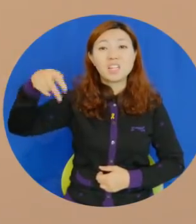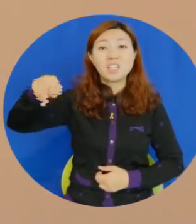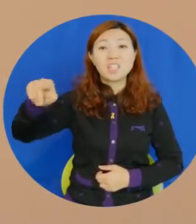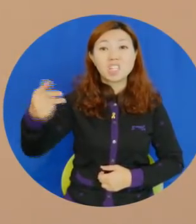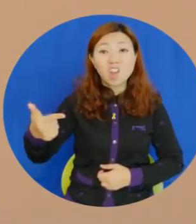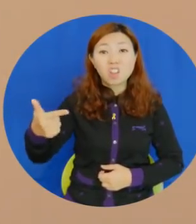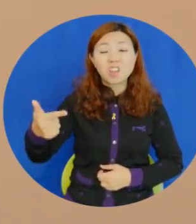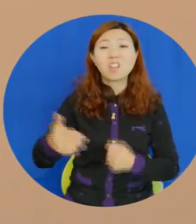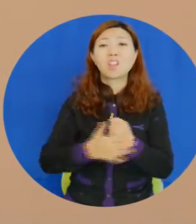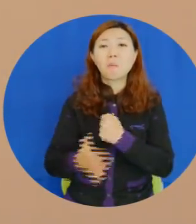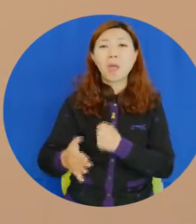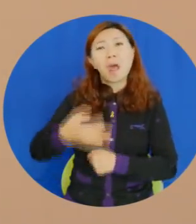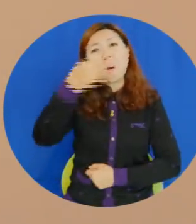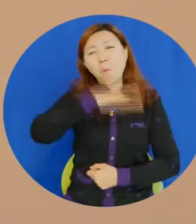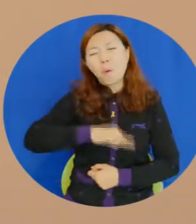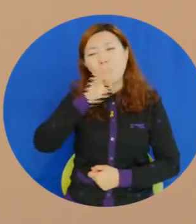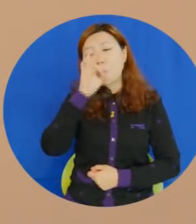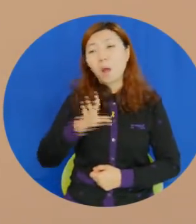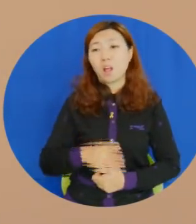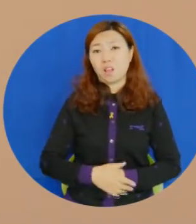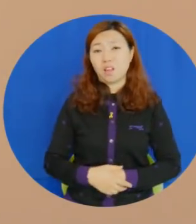아무 쓸모가 없어져 버렸어.